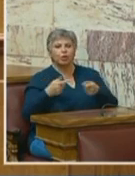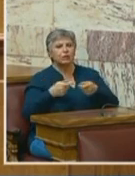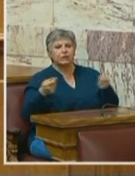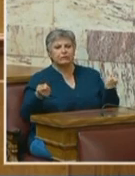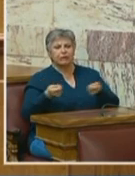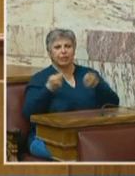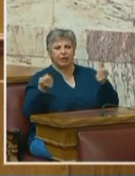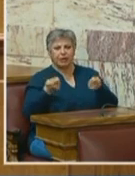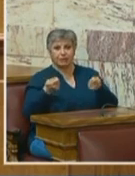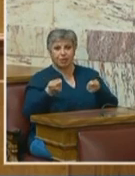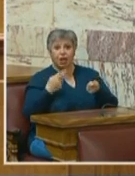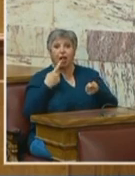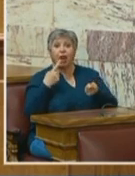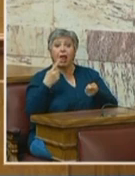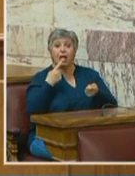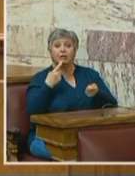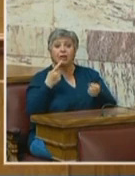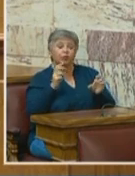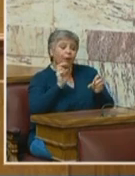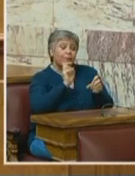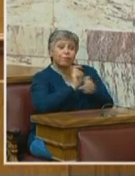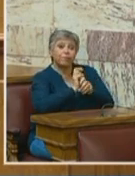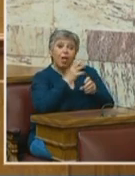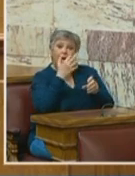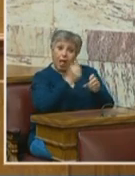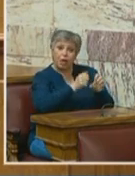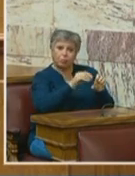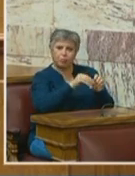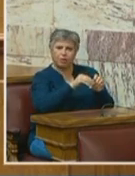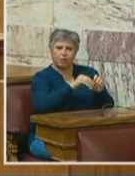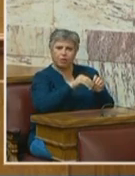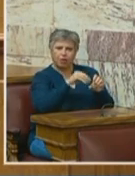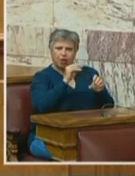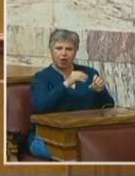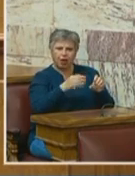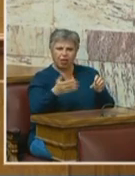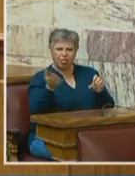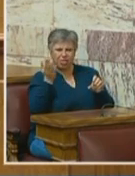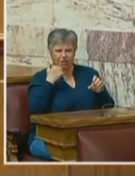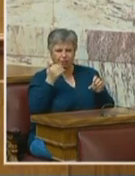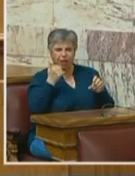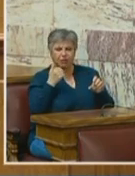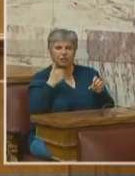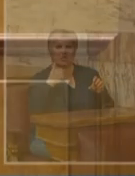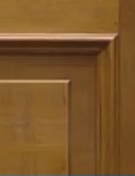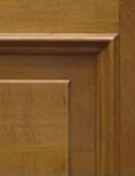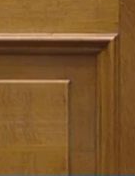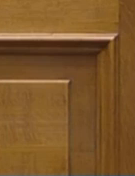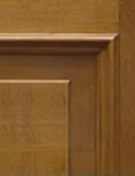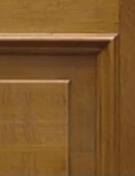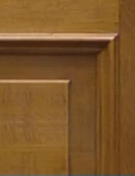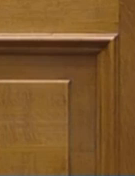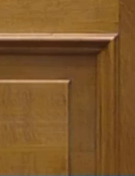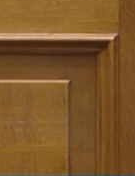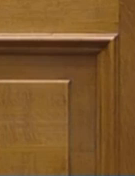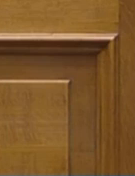υπερπλεώνασμα, λες και δεν είναι δύο τελείως διαφορετικά πράγματα. Ένα υπερπλεώνασμα το οποίο το μαζεύετε από